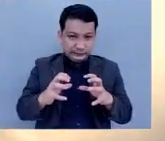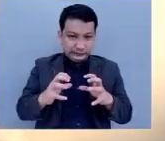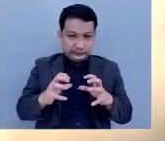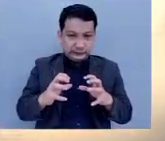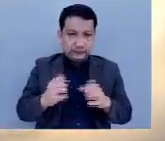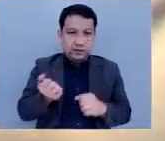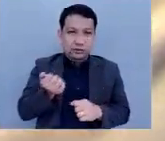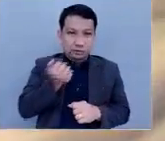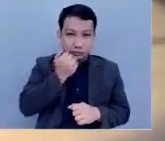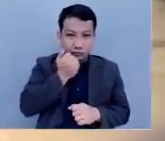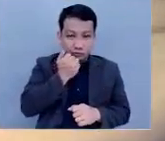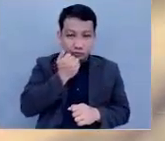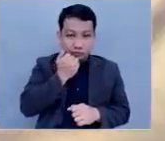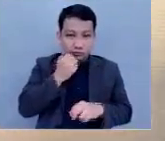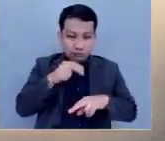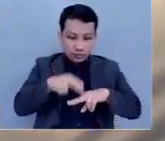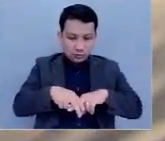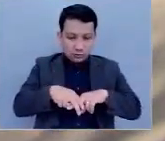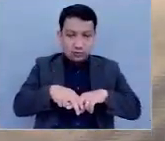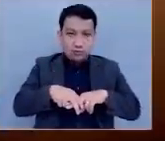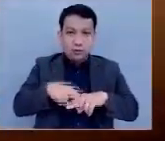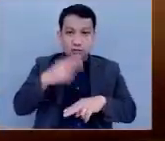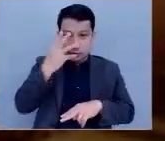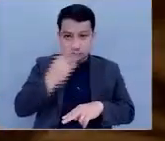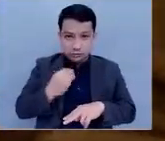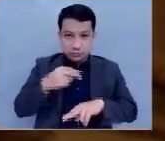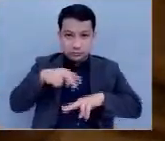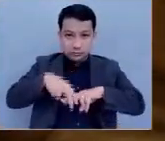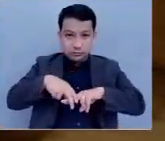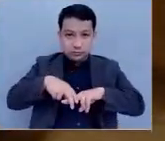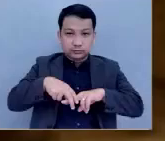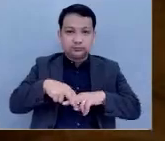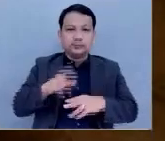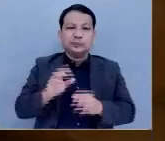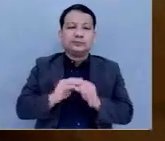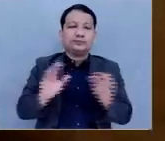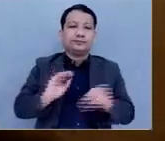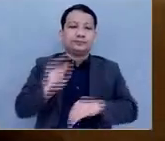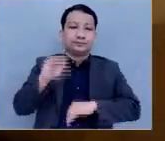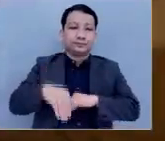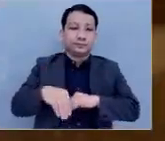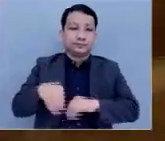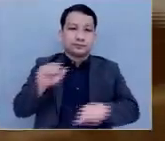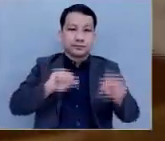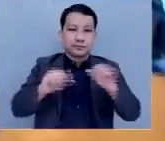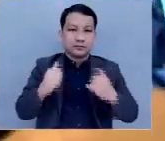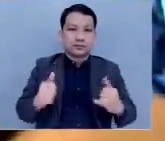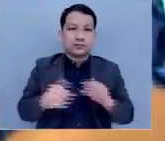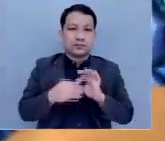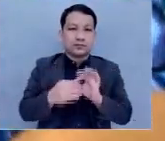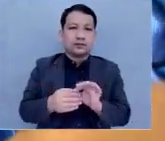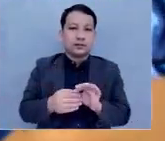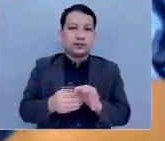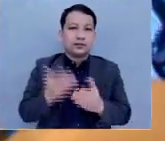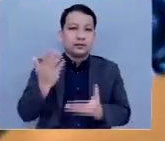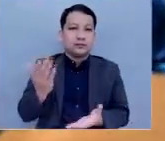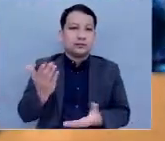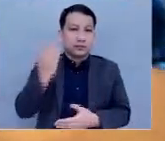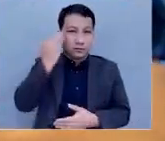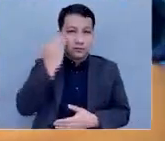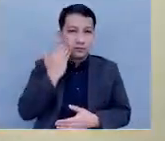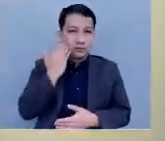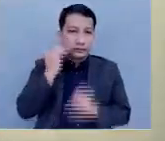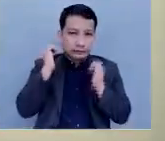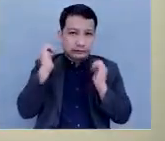maling posisyon ng pag-upo at pagtulog. Pupwede rin mabulikat kapag sobra-sobra ang inyong physical activity at maaaring ding sanhi ang kakulangan